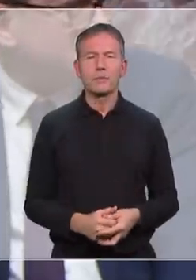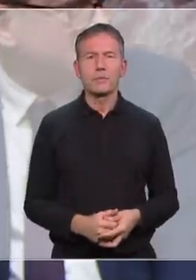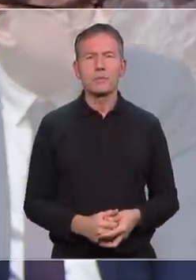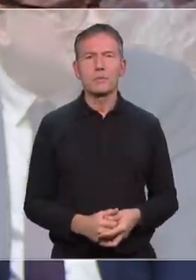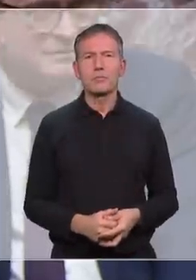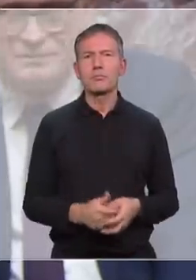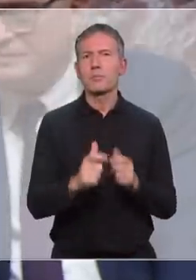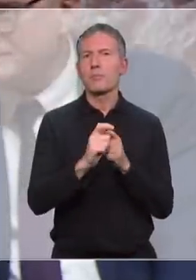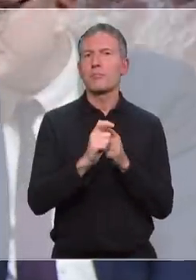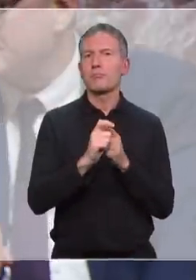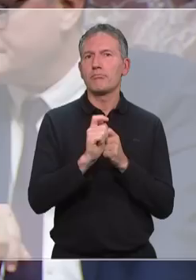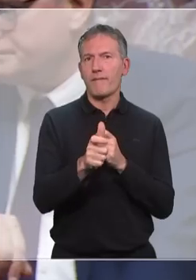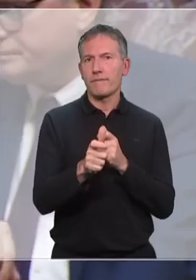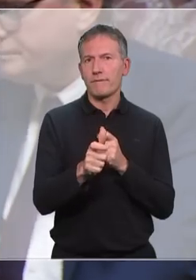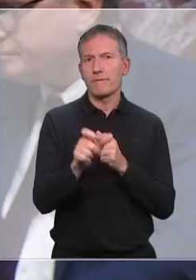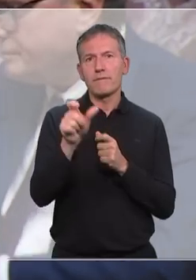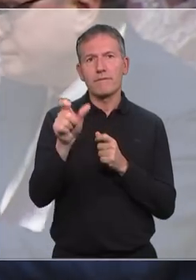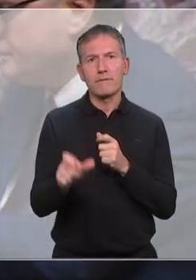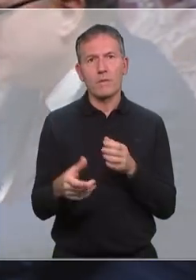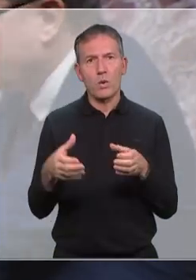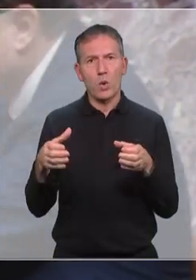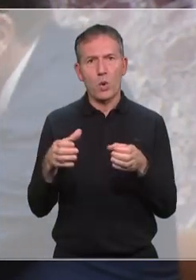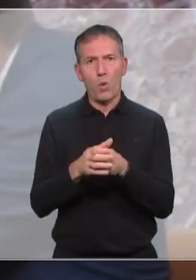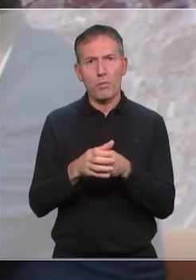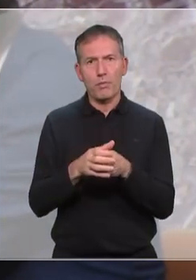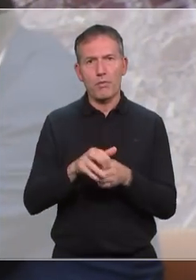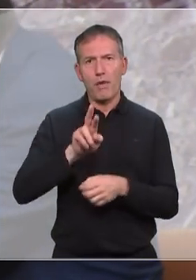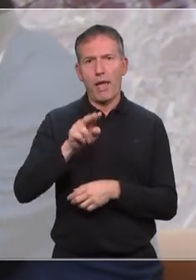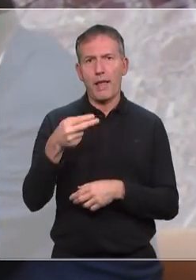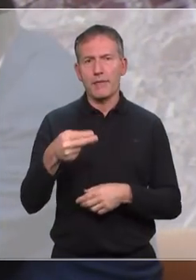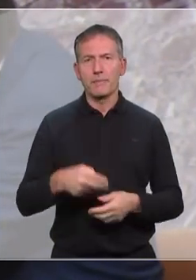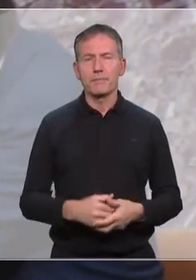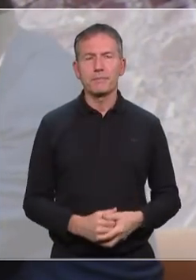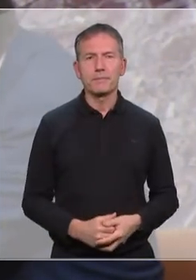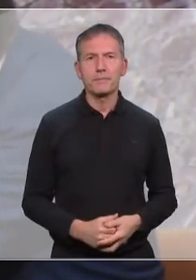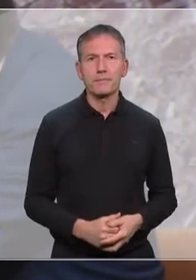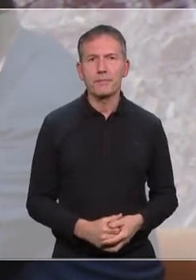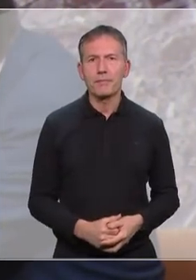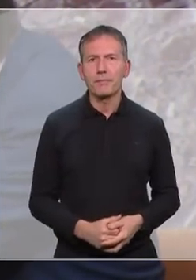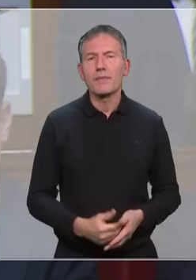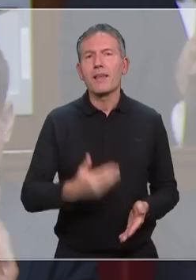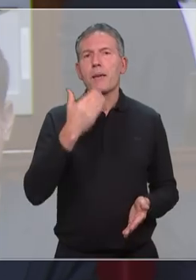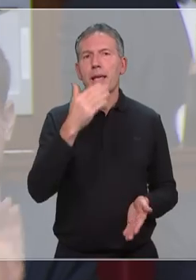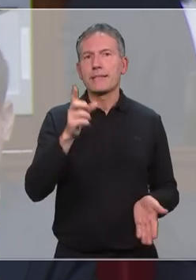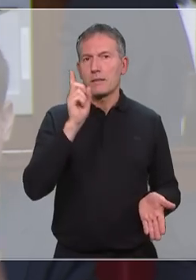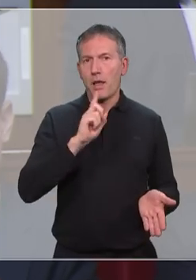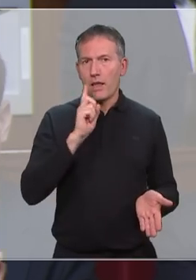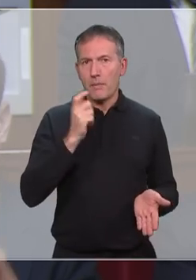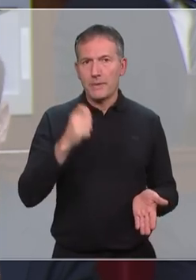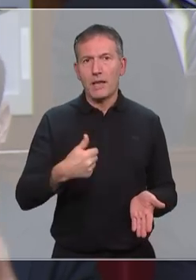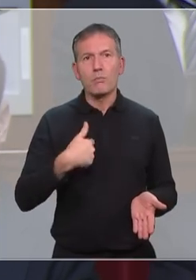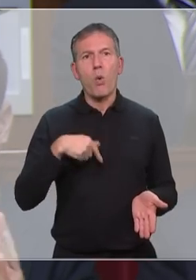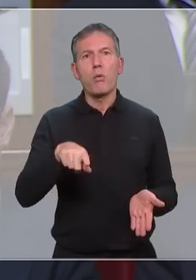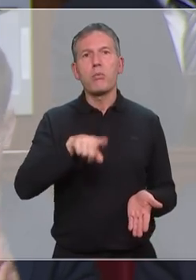La parole est à monsieur Jordan Guiton pour le groupe Rassemblement National. Merci, madame la présidente. Ma